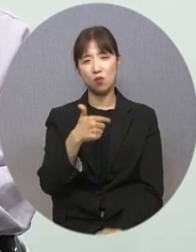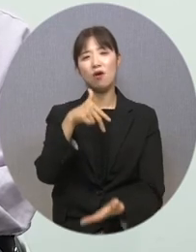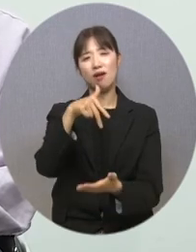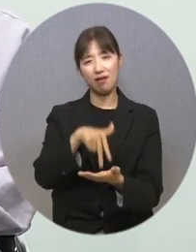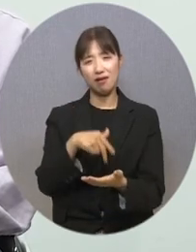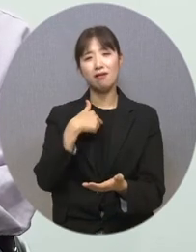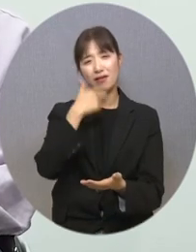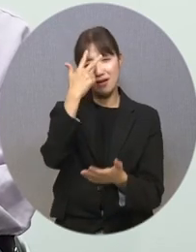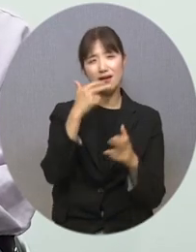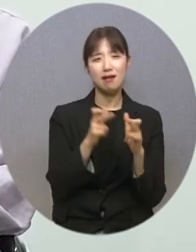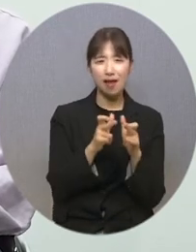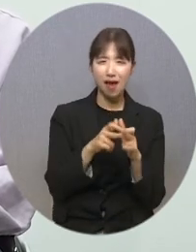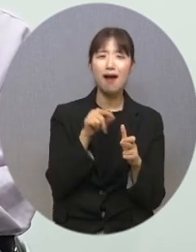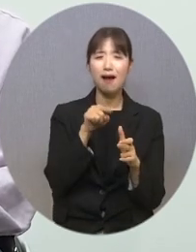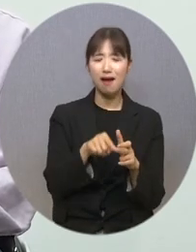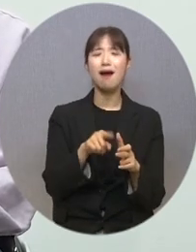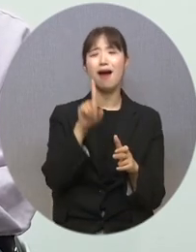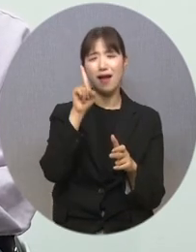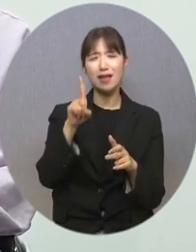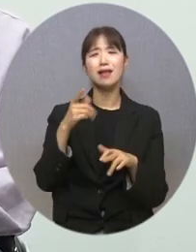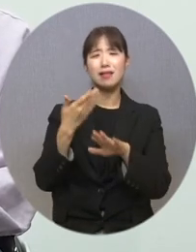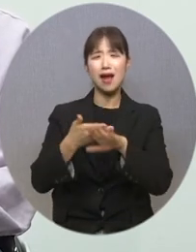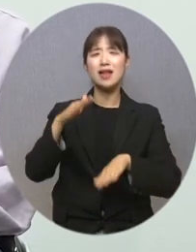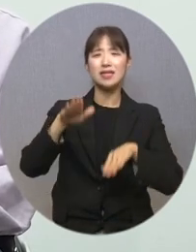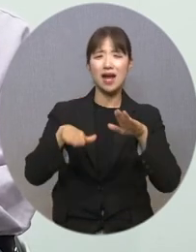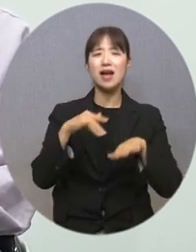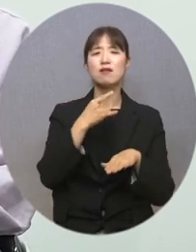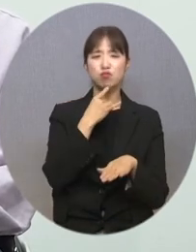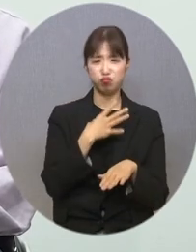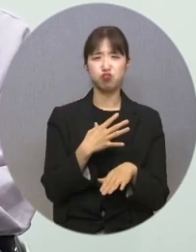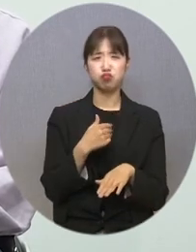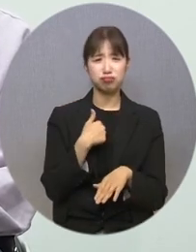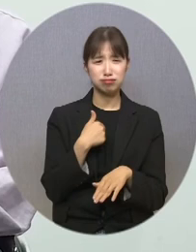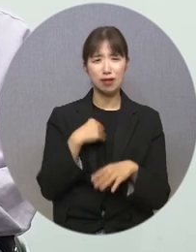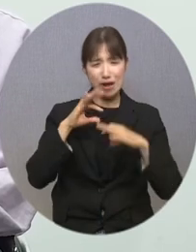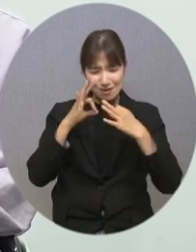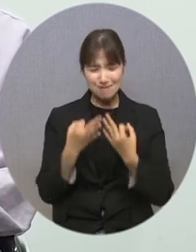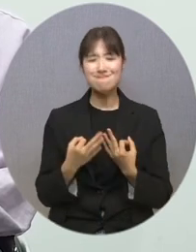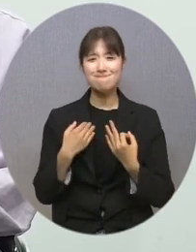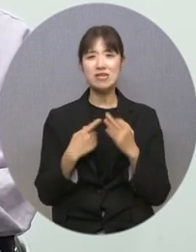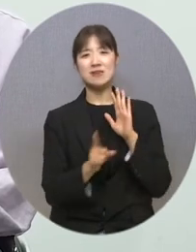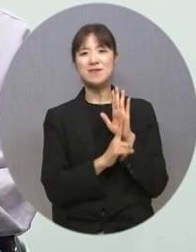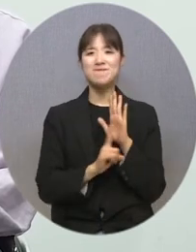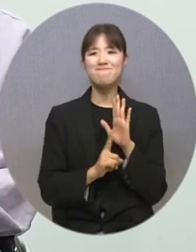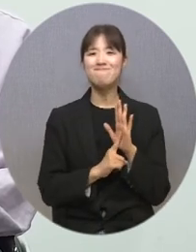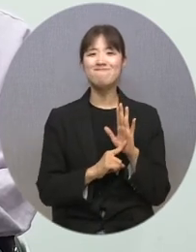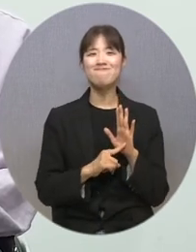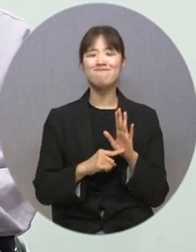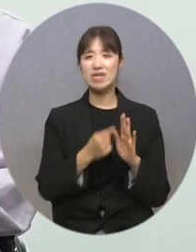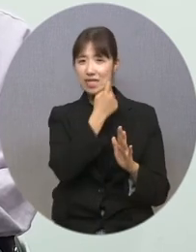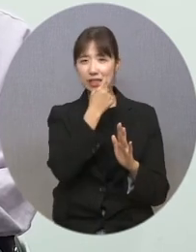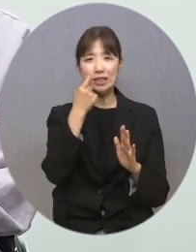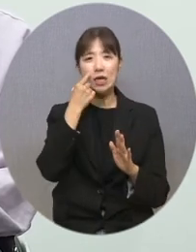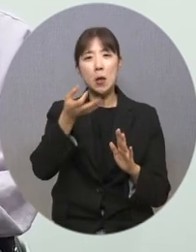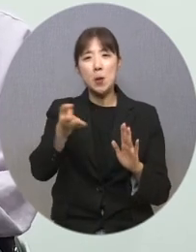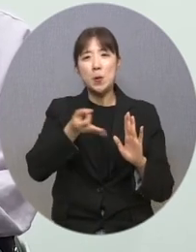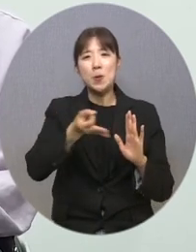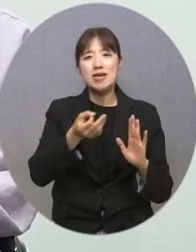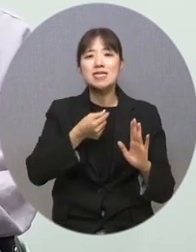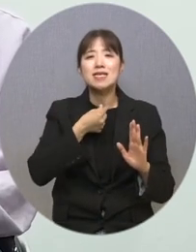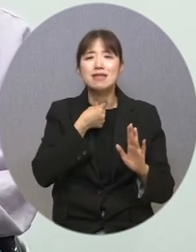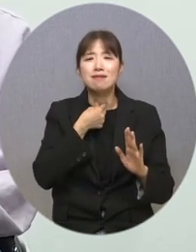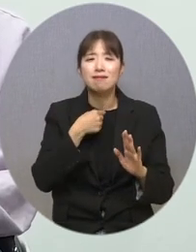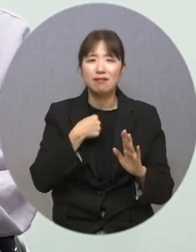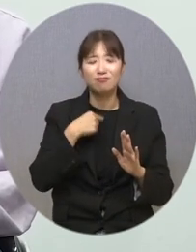시각적인 장애나 이런것은 단지 하나의 차이일 뿐인데 왜 나는 이렇게 달 증명하고 살려고 노력해 온 것 했는가 에 대한